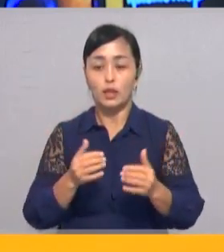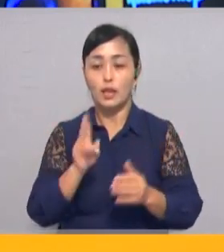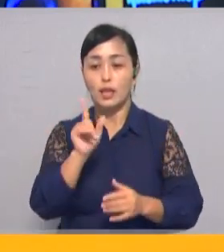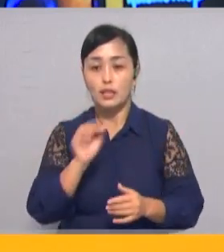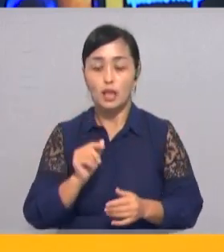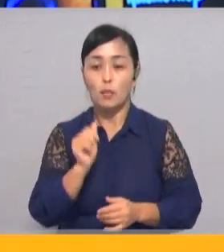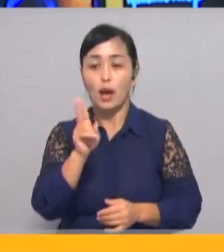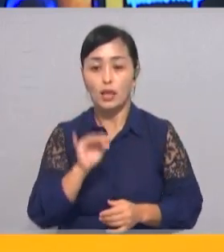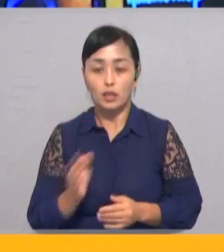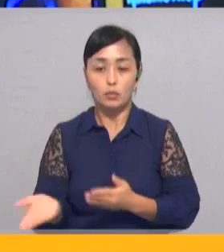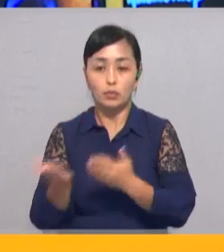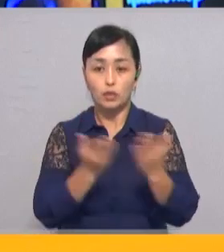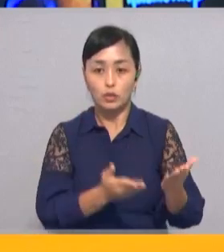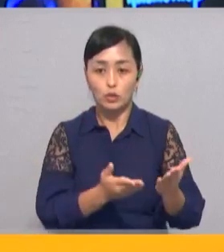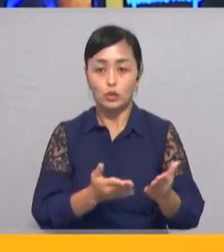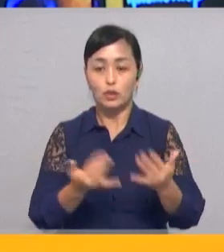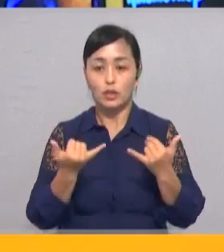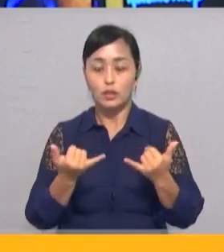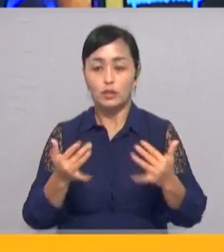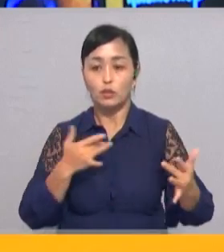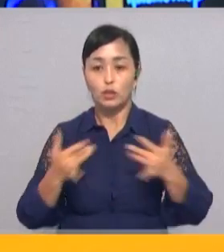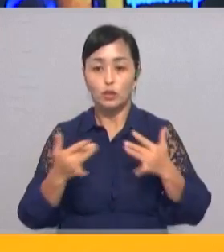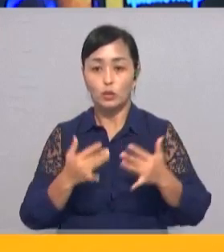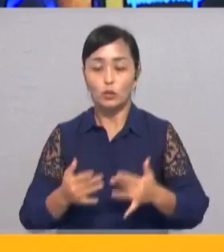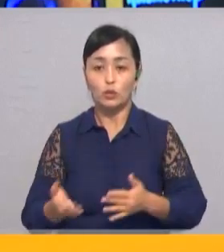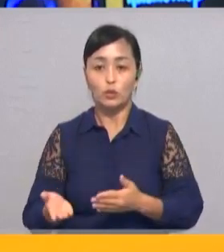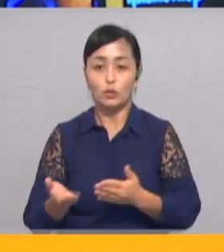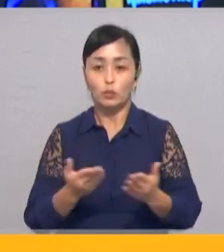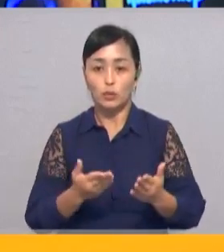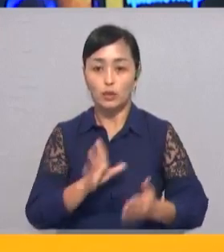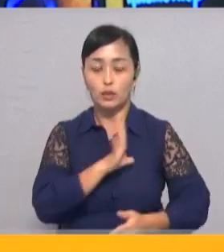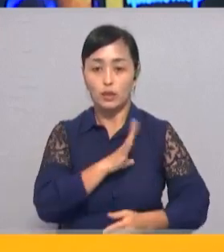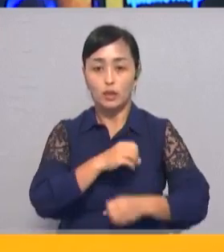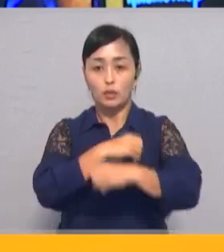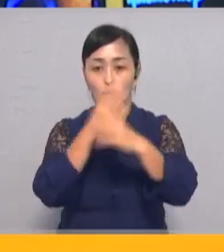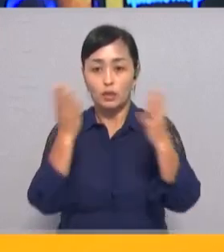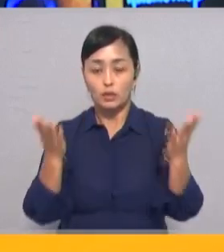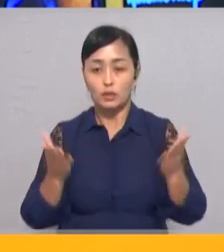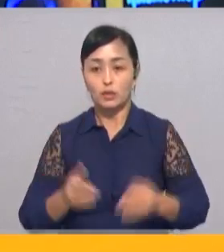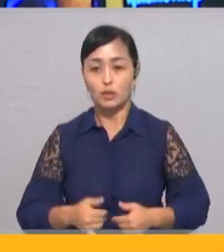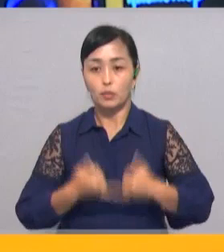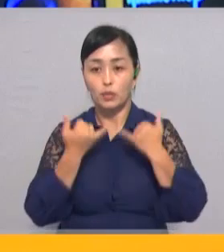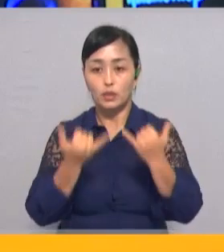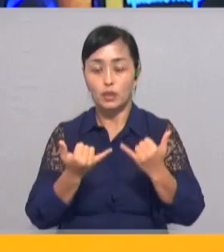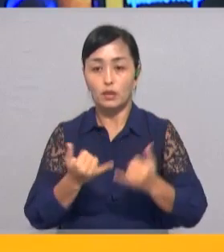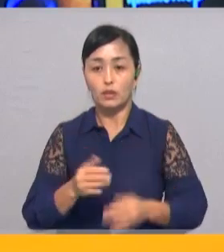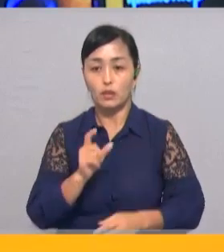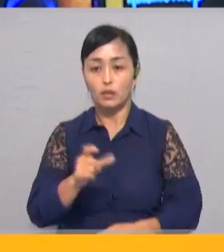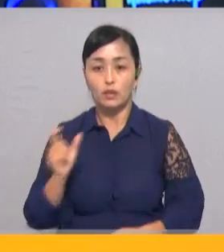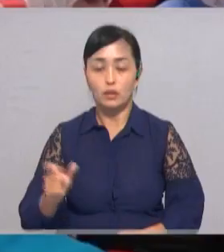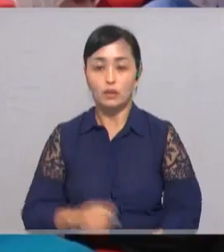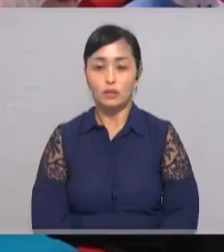области би синтажибаев отличники искусства и культуры заместители Акима области поздравил специалистов отрасли